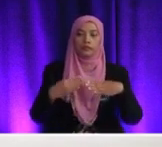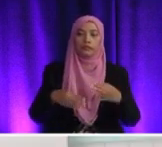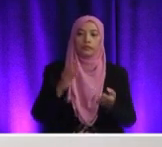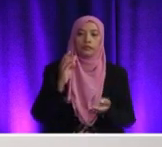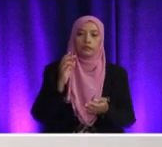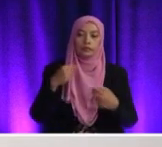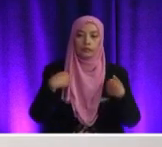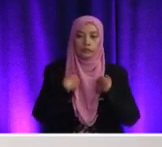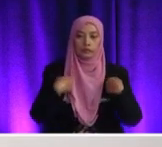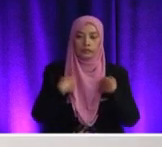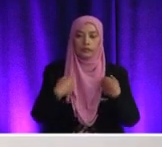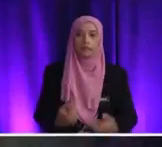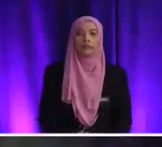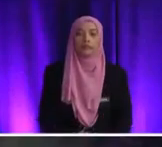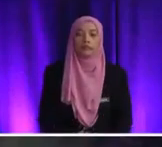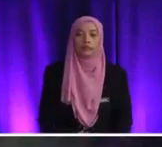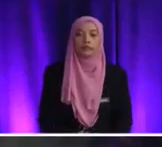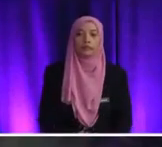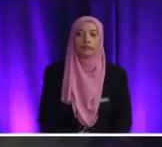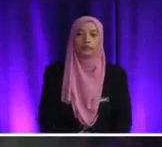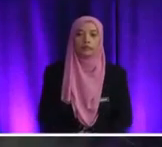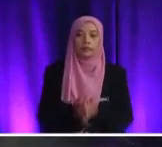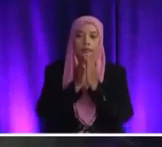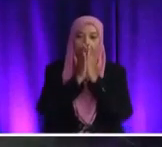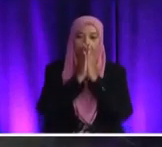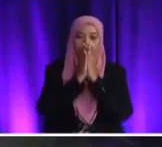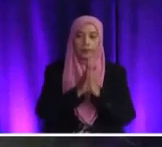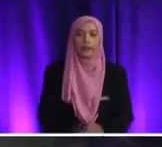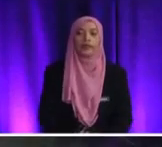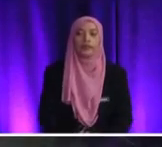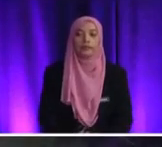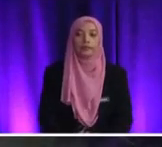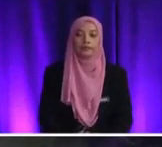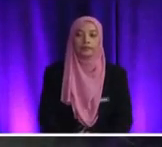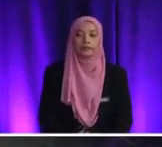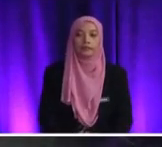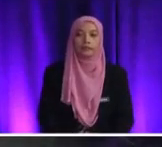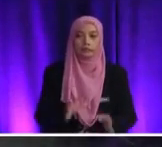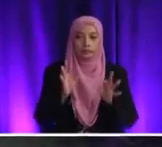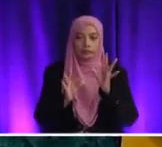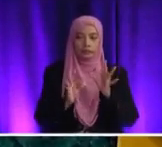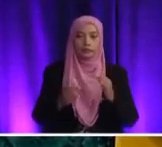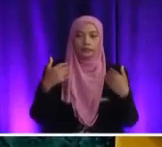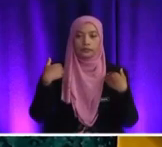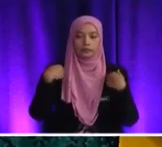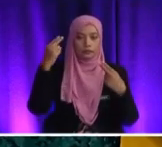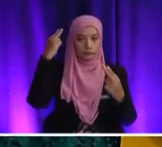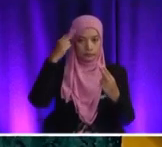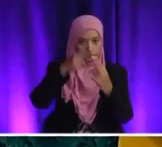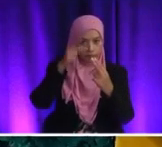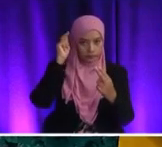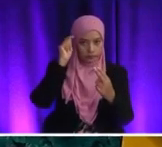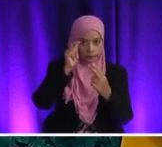bios dimana ya amin Insyaallah nah begitulah kali kita adalah 7 Tengoklah channel jumpa dengan